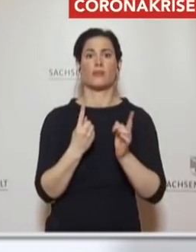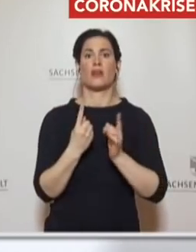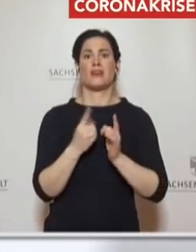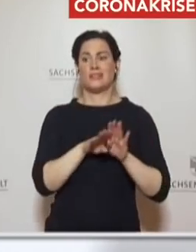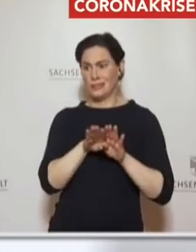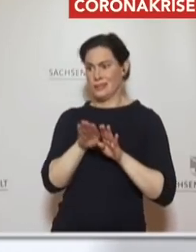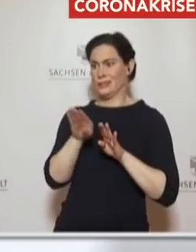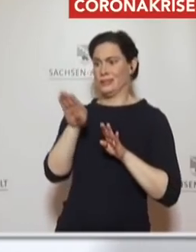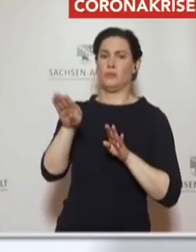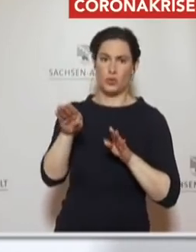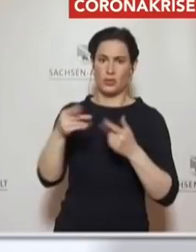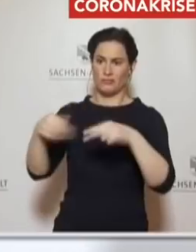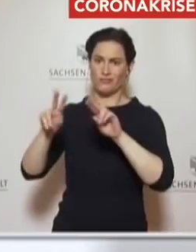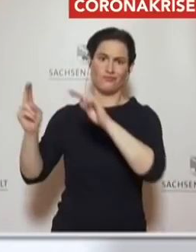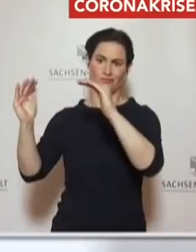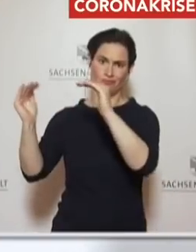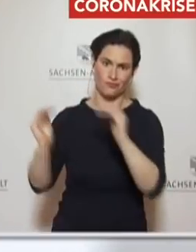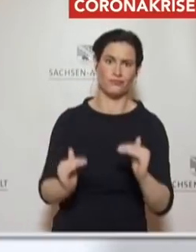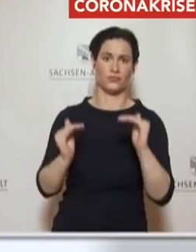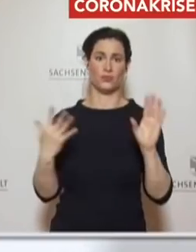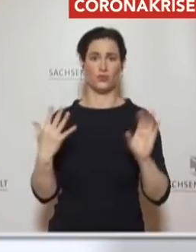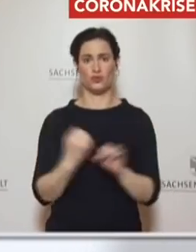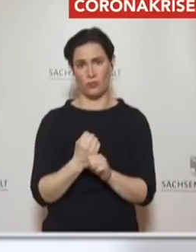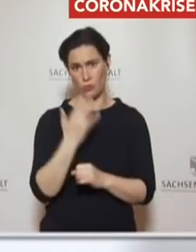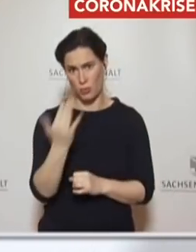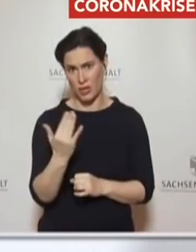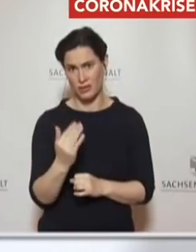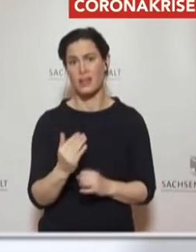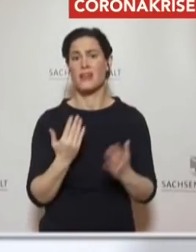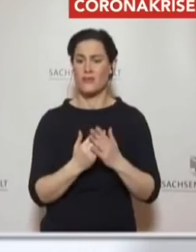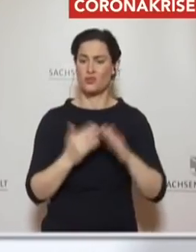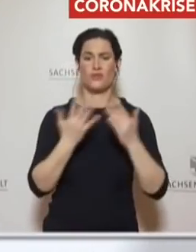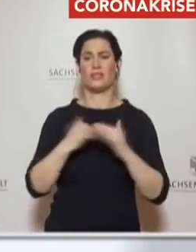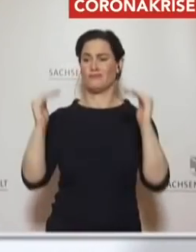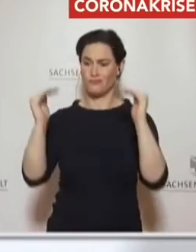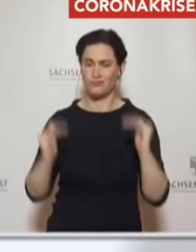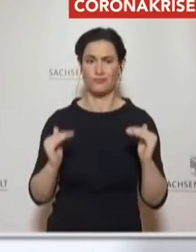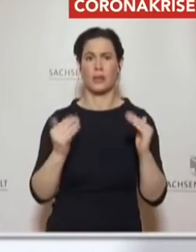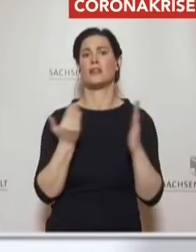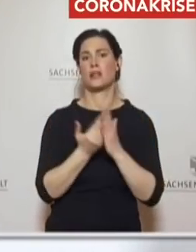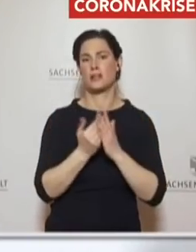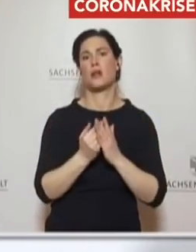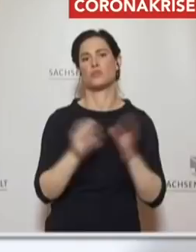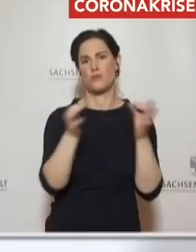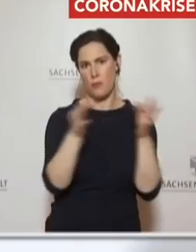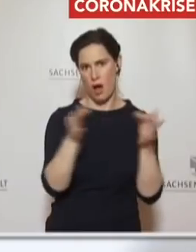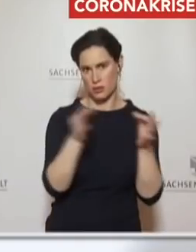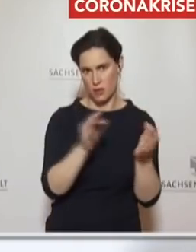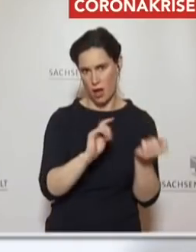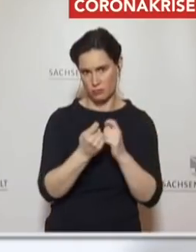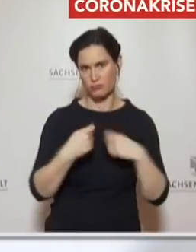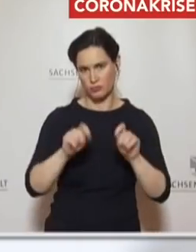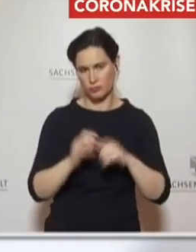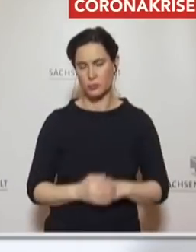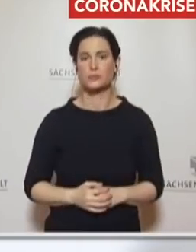muss unbedingt umgedreht werden, zumindest im ersten Schritt gedämpft werden. Und dazu sind Maßnahmen erforderlich. Dazu